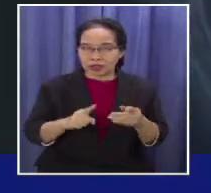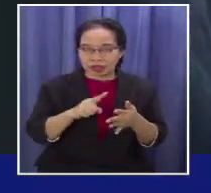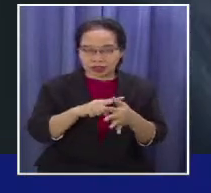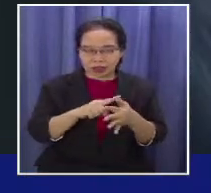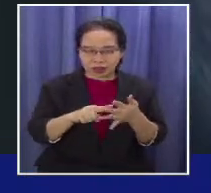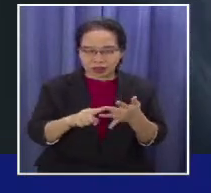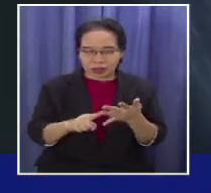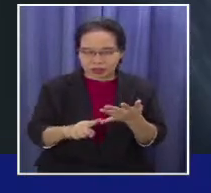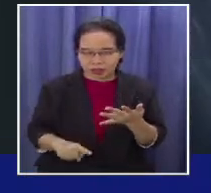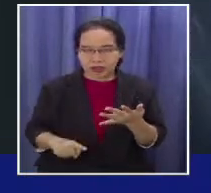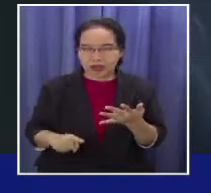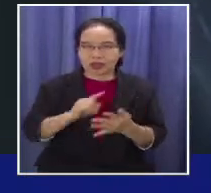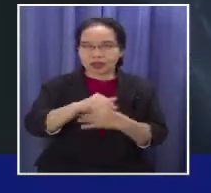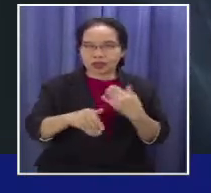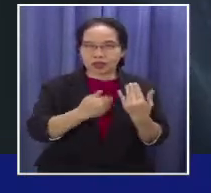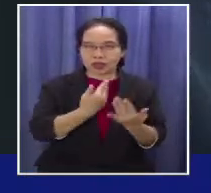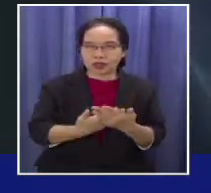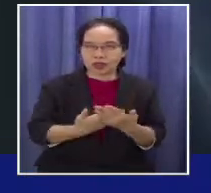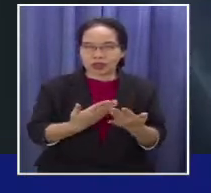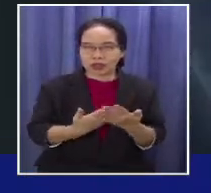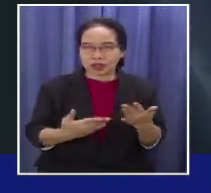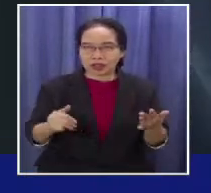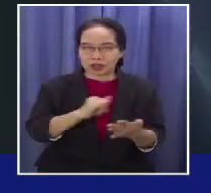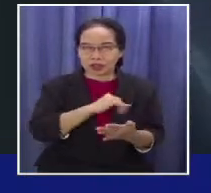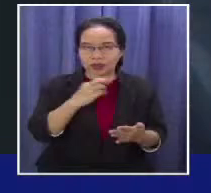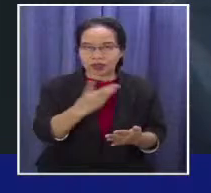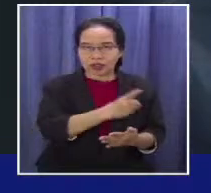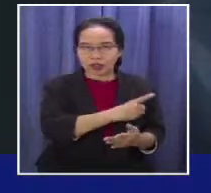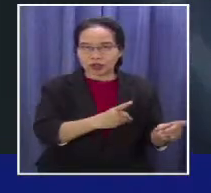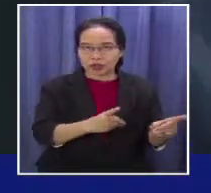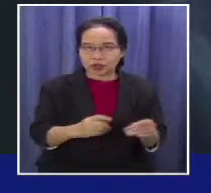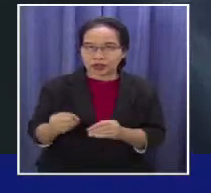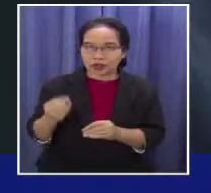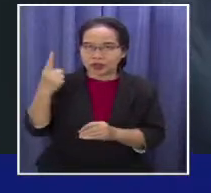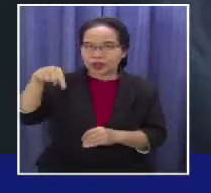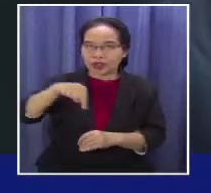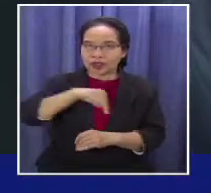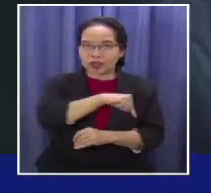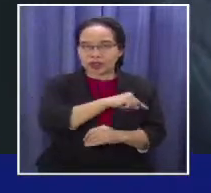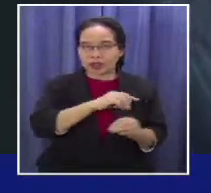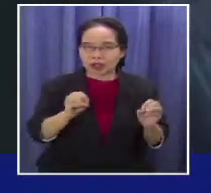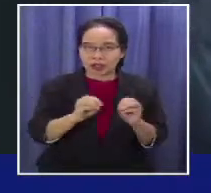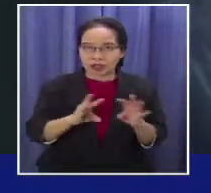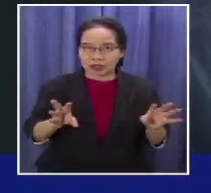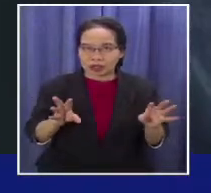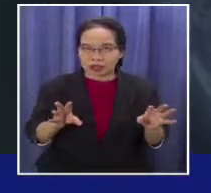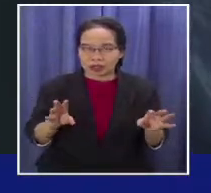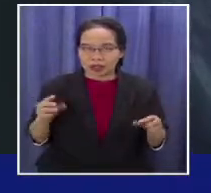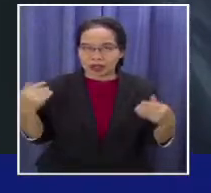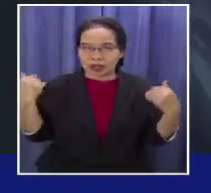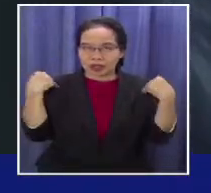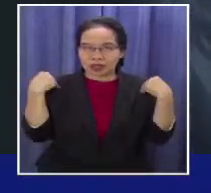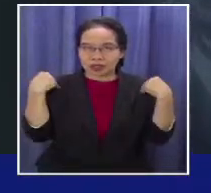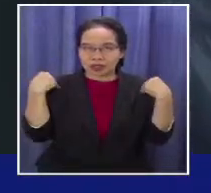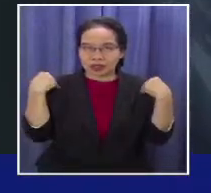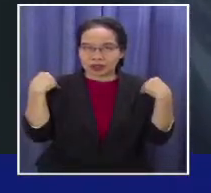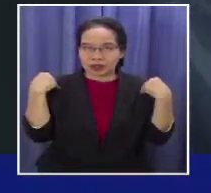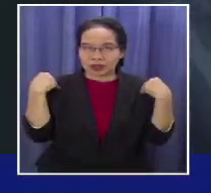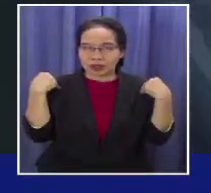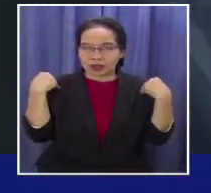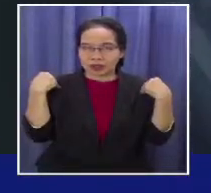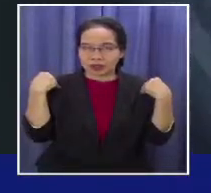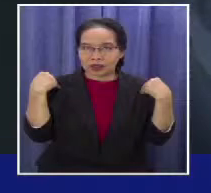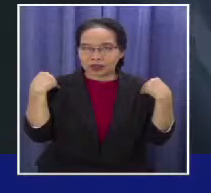enumerate all the good things you are doing for us. And there's nothing we have